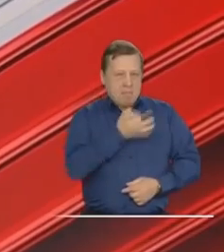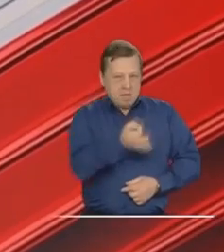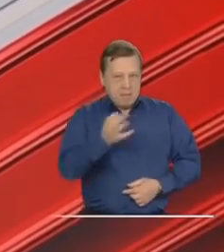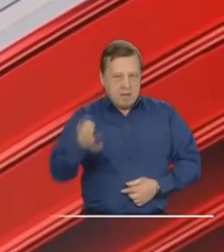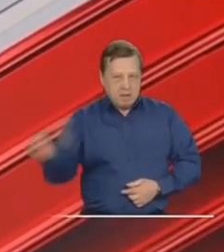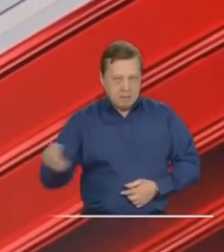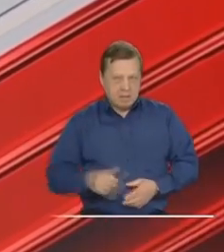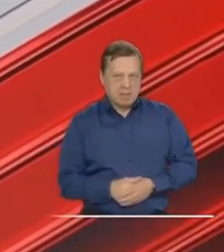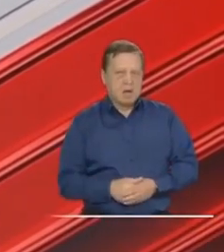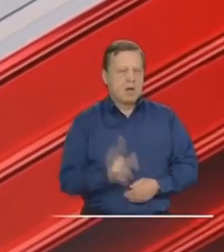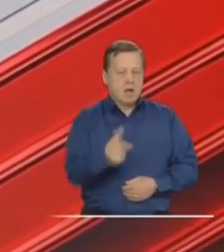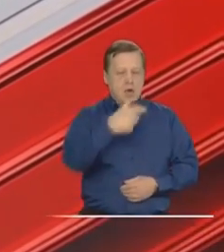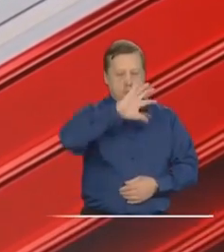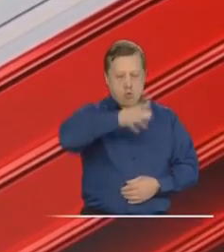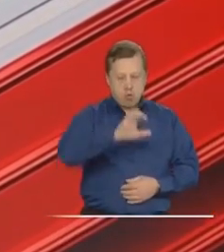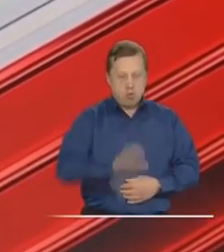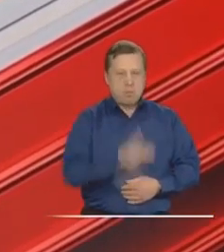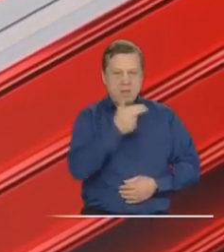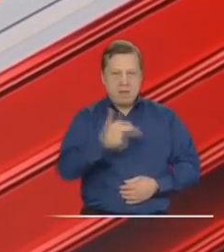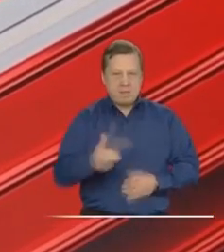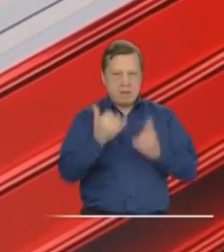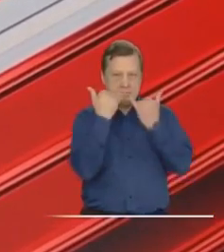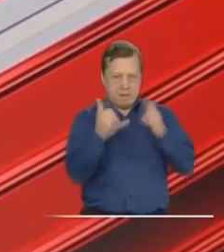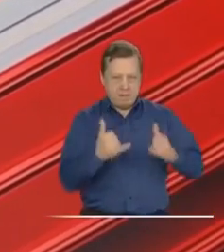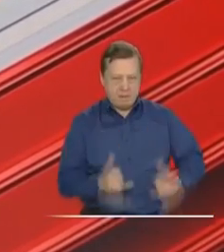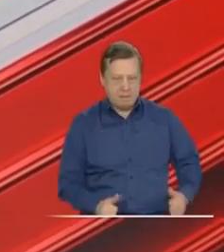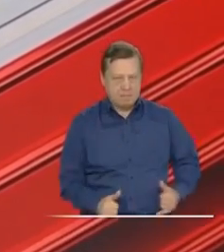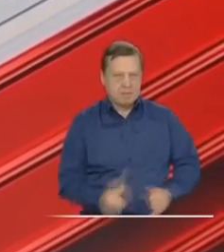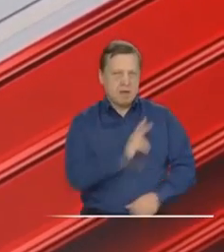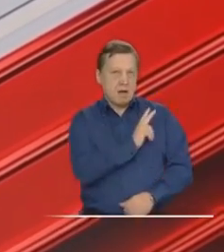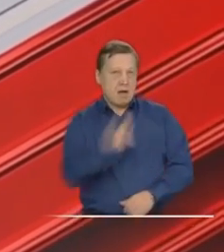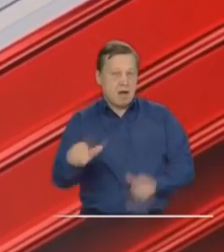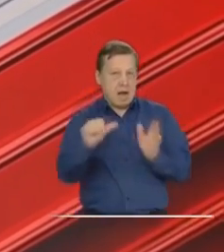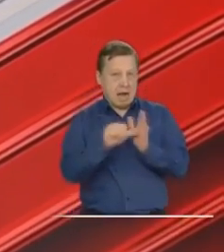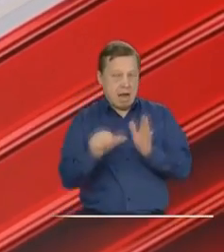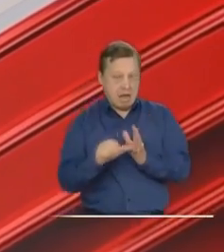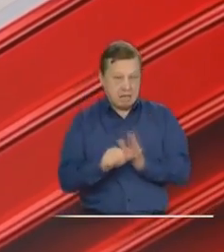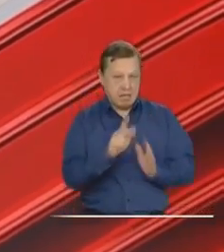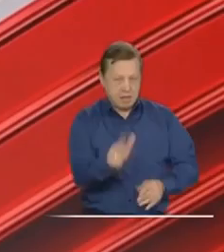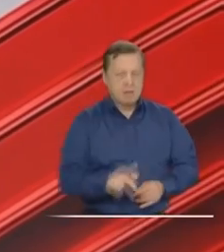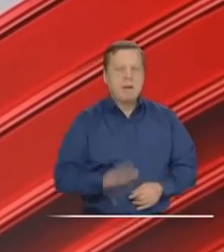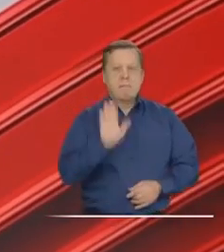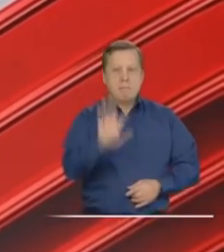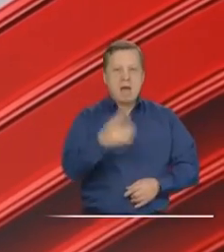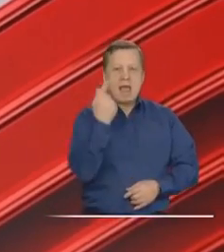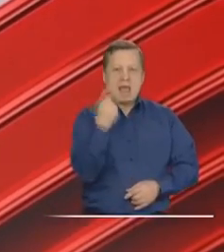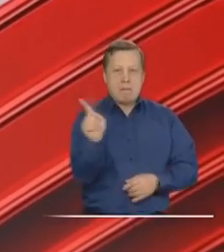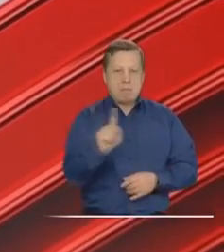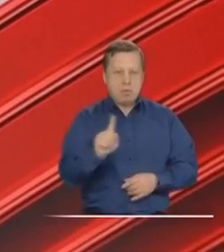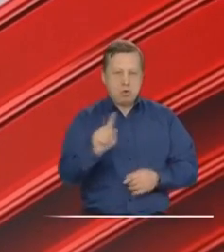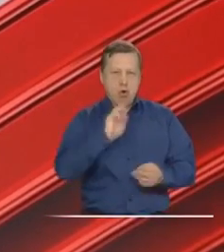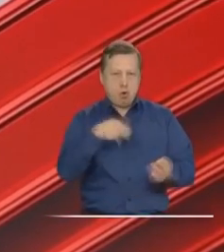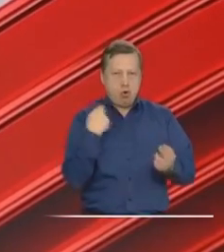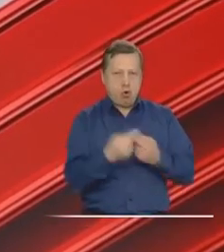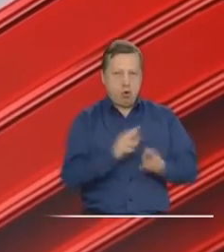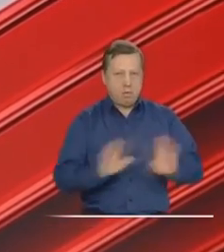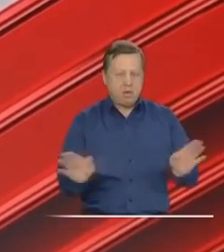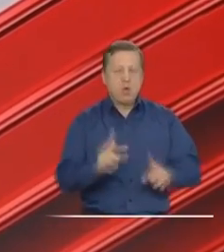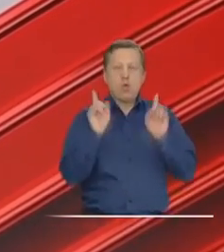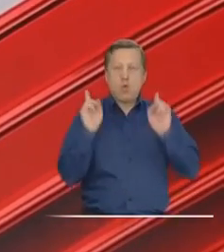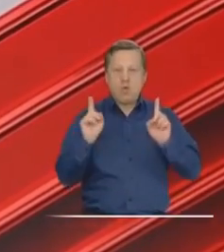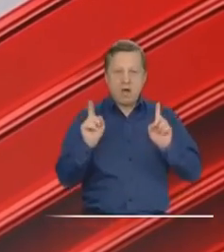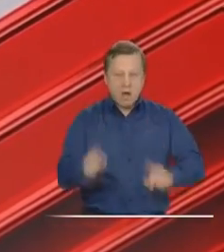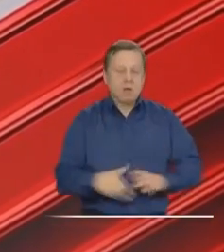pięciu różnych kategoriach tematycznych każdy z kandydatów w każdej rundzie będzie miał dokładnie jedną minutę na odpowiedź i to od razu ważna uwaga